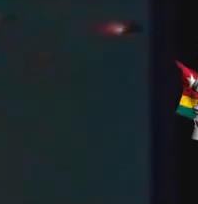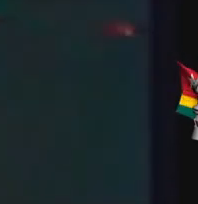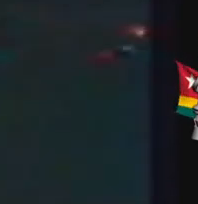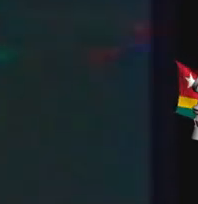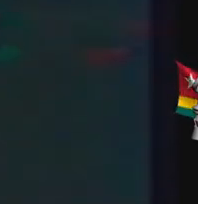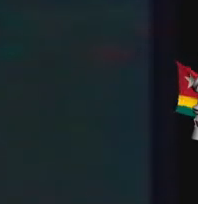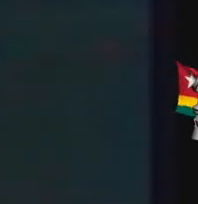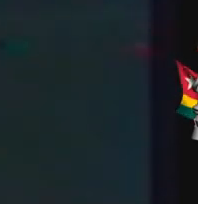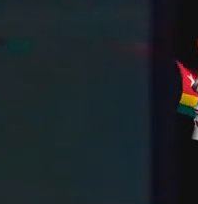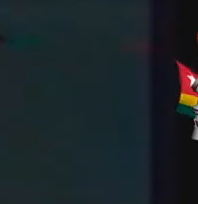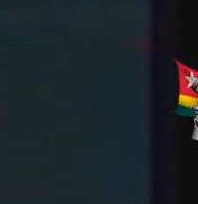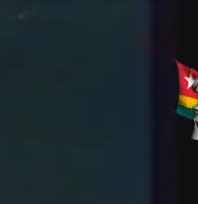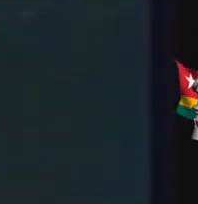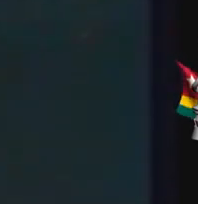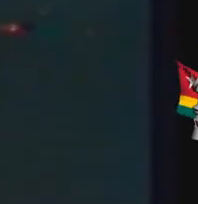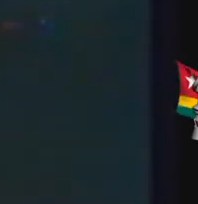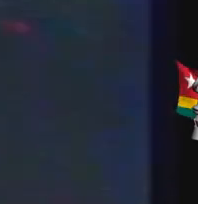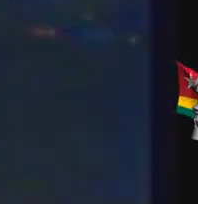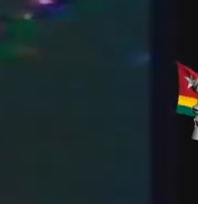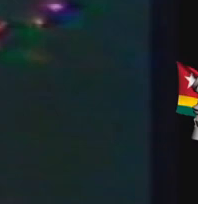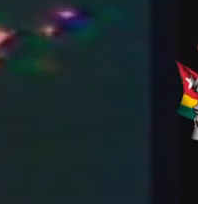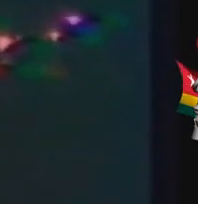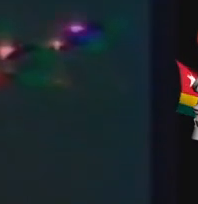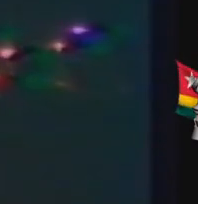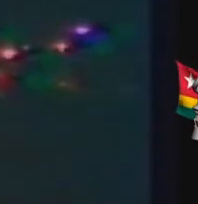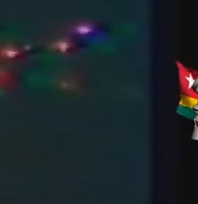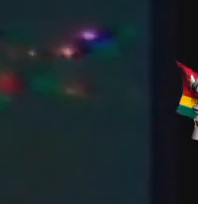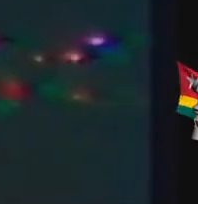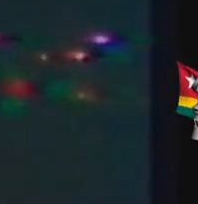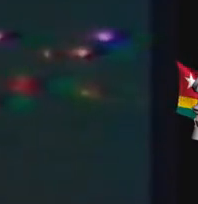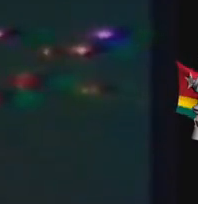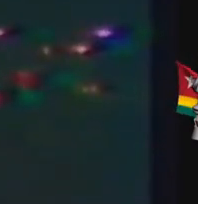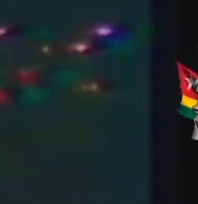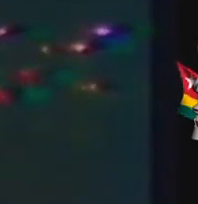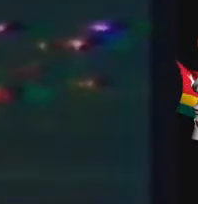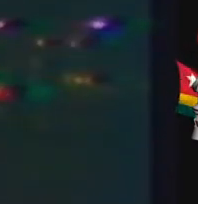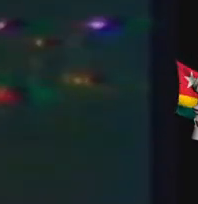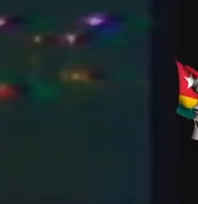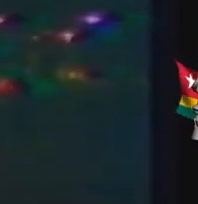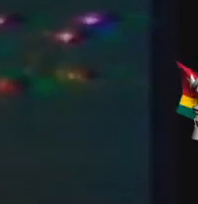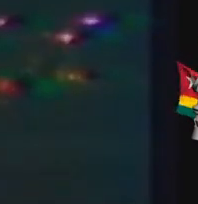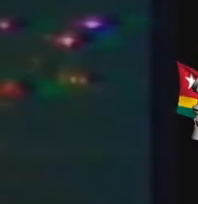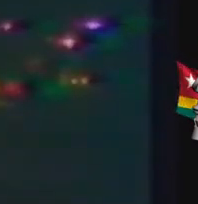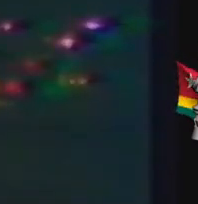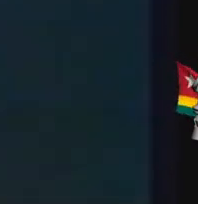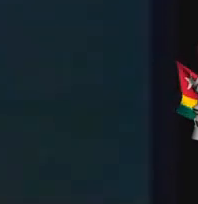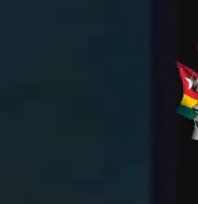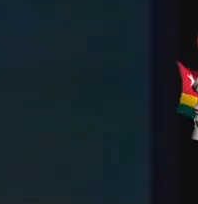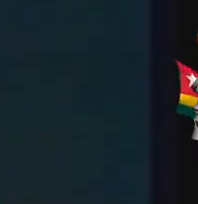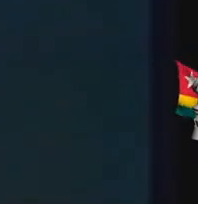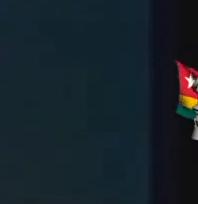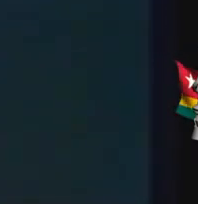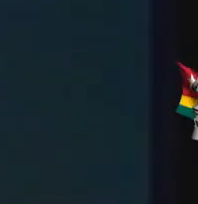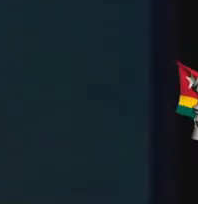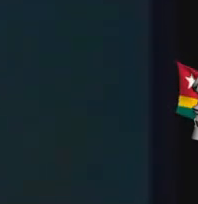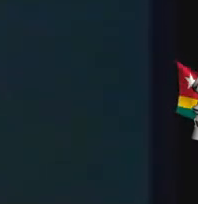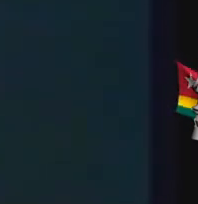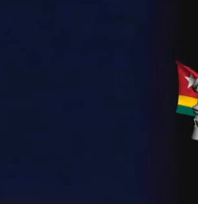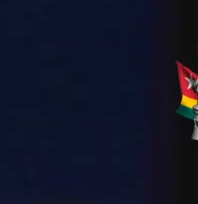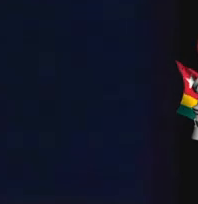étoile dans le rouge. Et la jeunesse et tous les vieux aussi chantent la gloire de mon